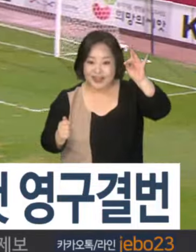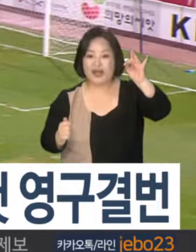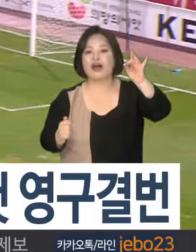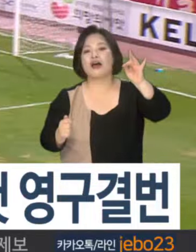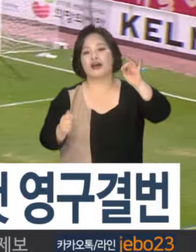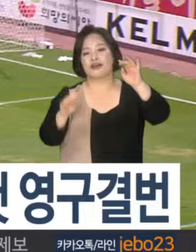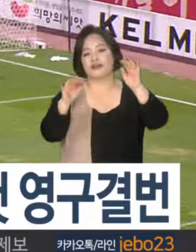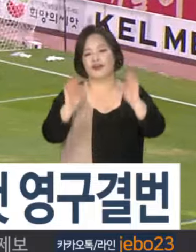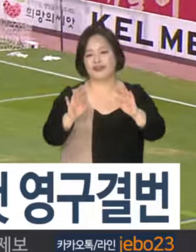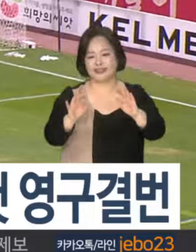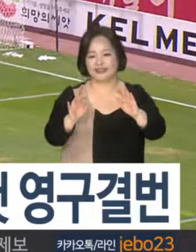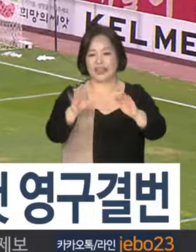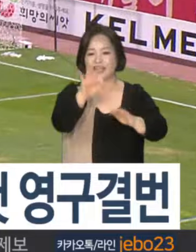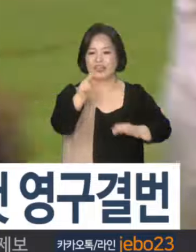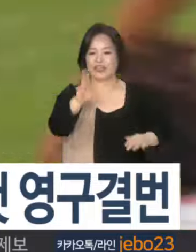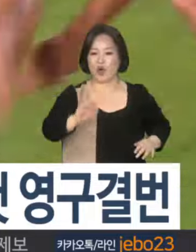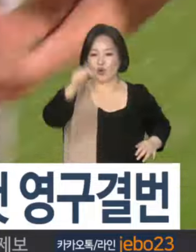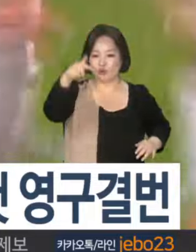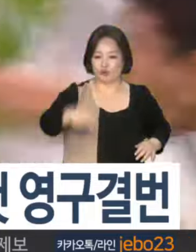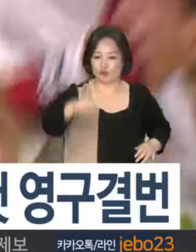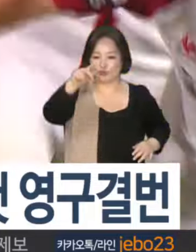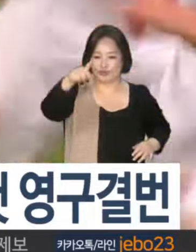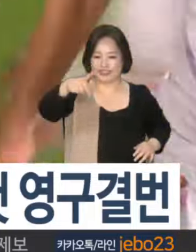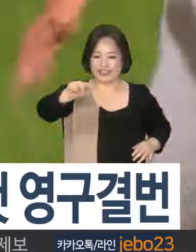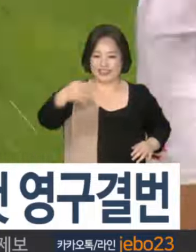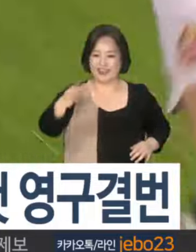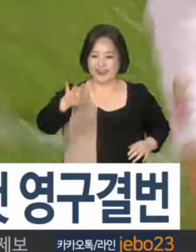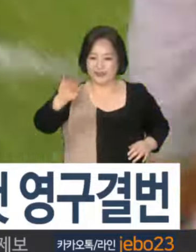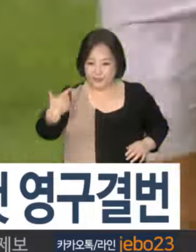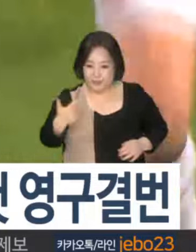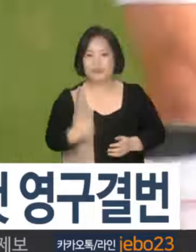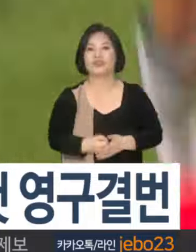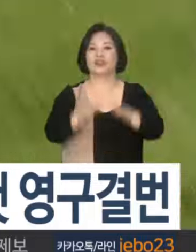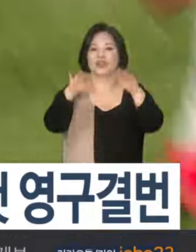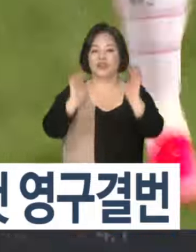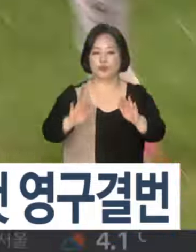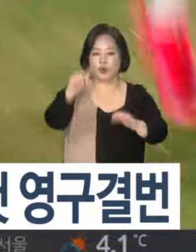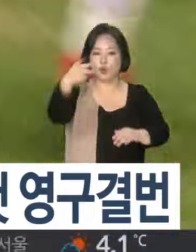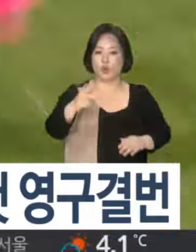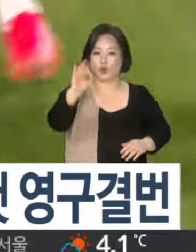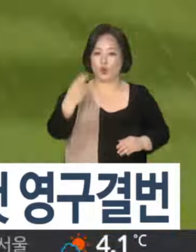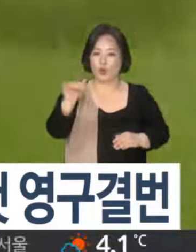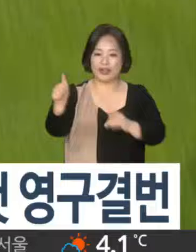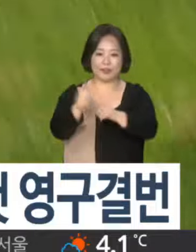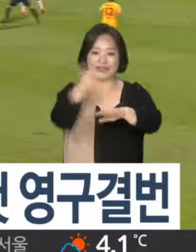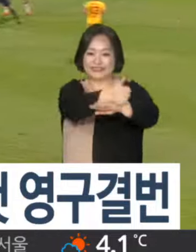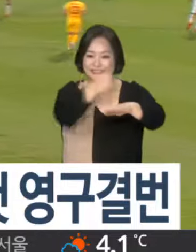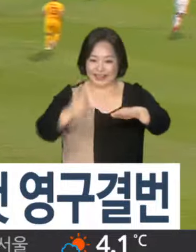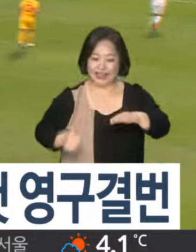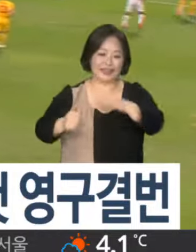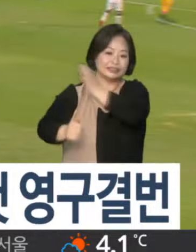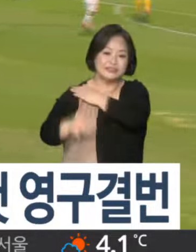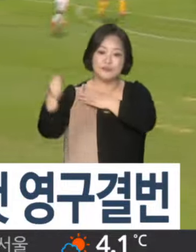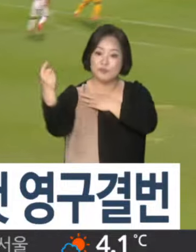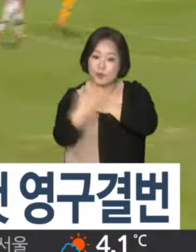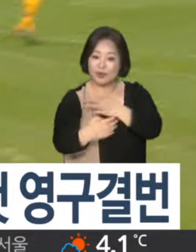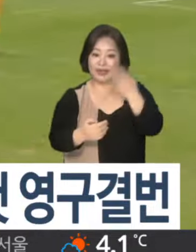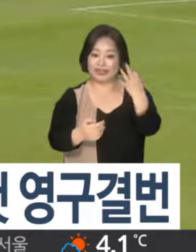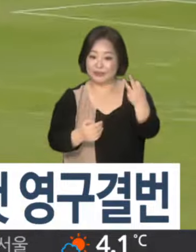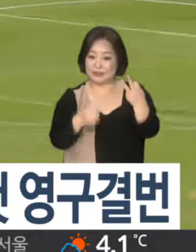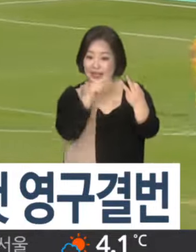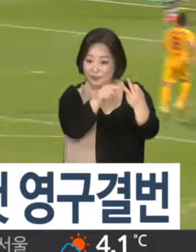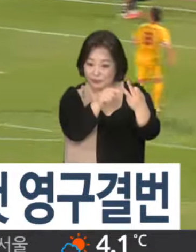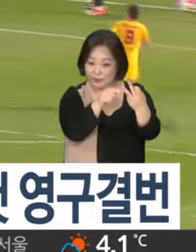영구결번의 선수가 됩니다 FC 서울 9단 측은 오늘 고요한의 은퇴를 발표하며 등번호 13번을